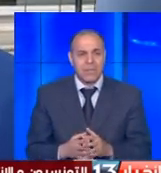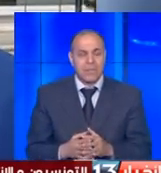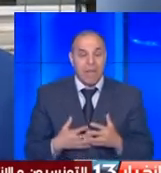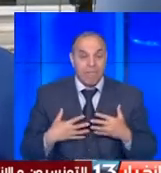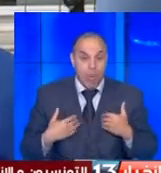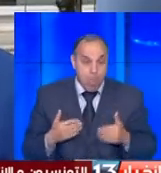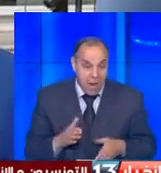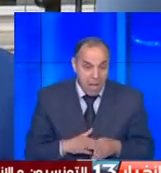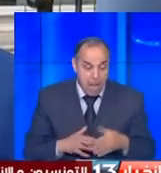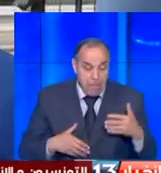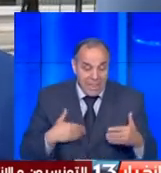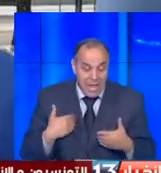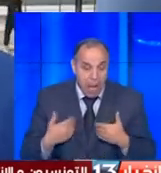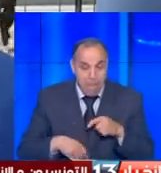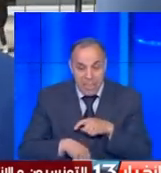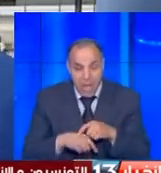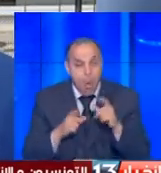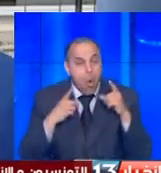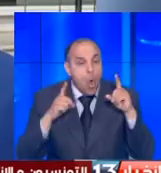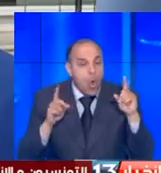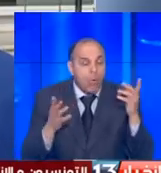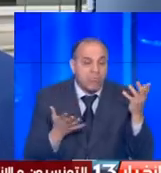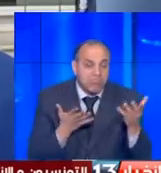يسوفونا مسرحية الانتخابات والديمقراطية